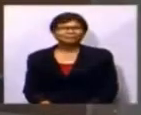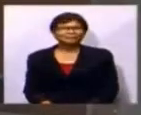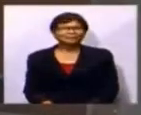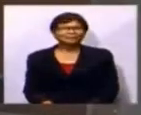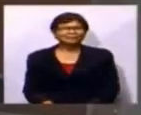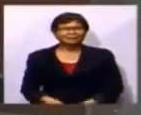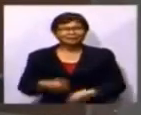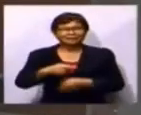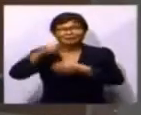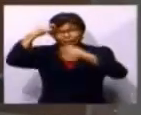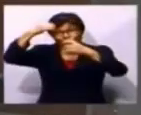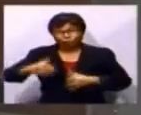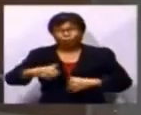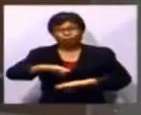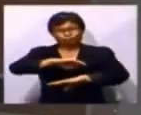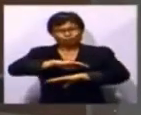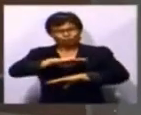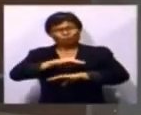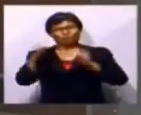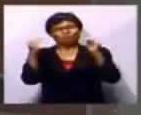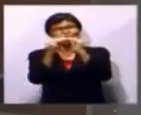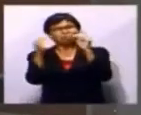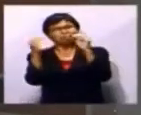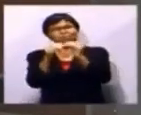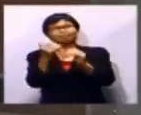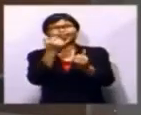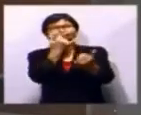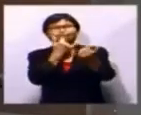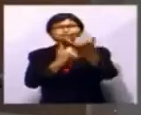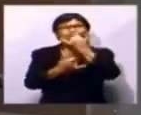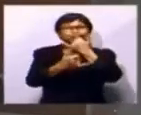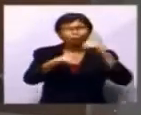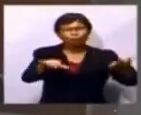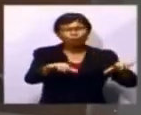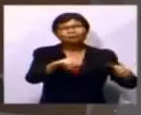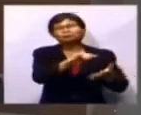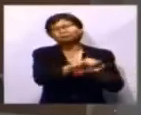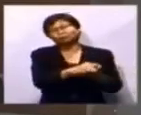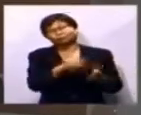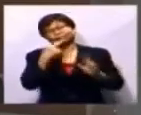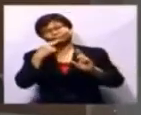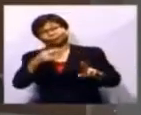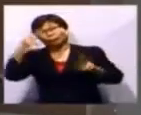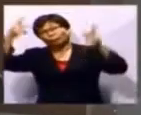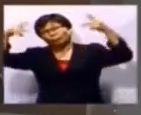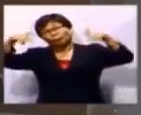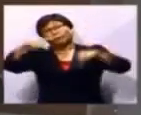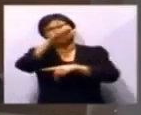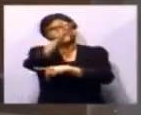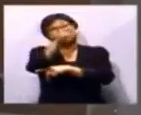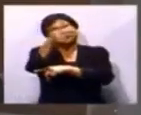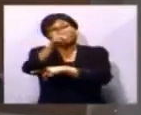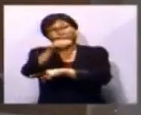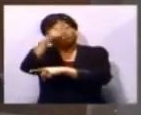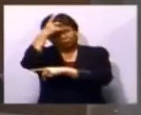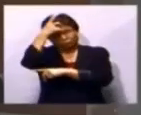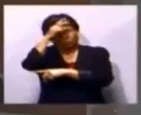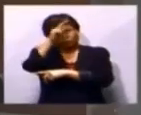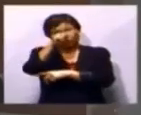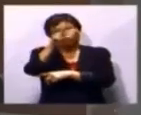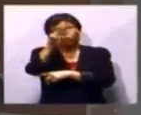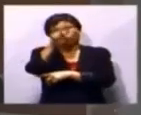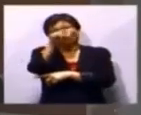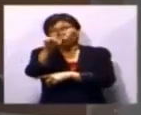Ya, keputusan yang munasabah dan adil dengan kesalahan yang dilakukan. Itu reaksi Presiden Persatuan Badminton Malaysia BAM Dato'